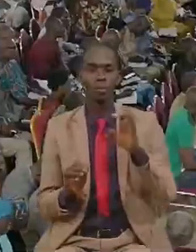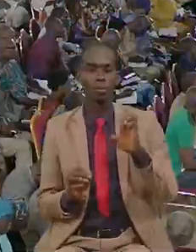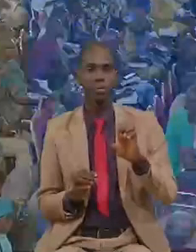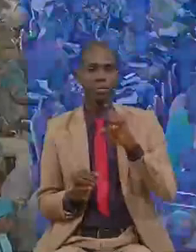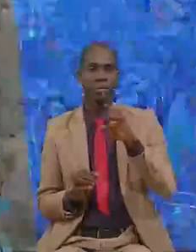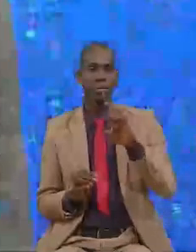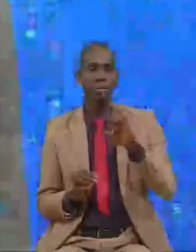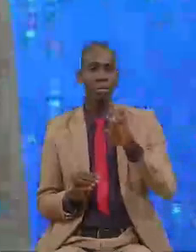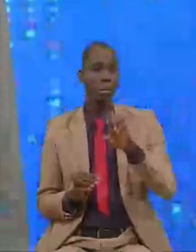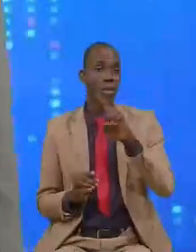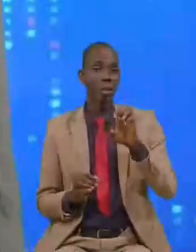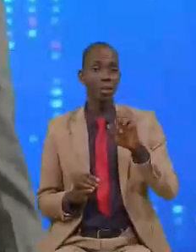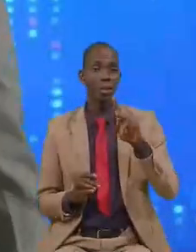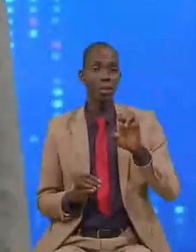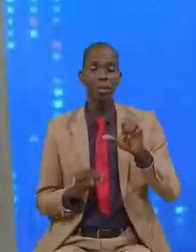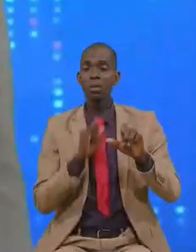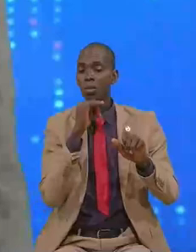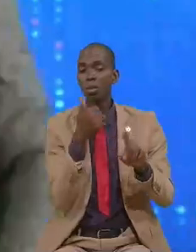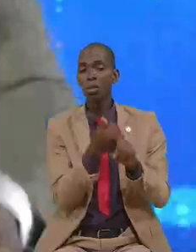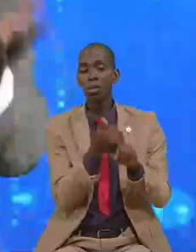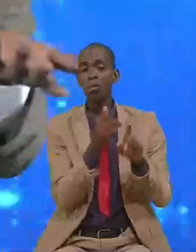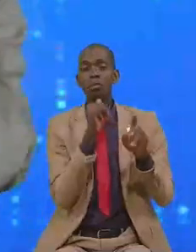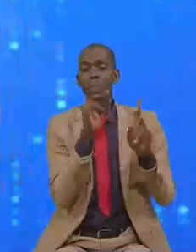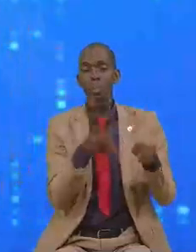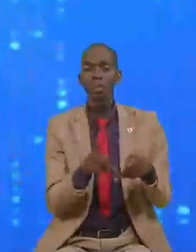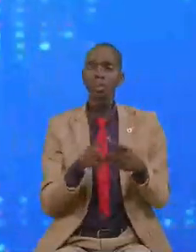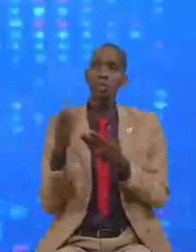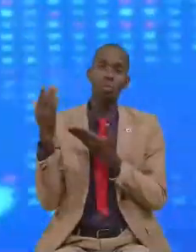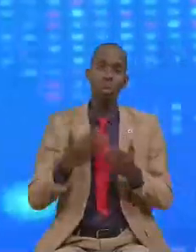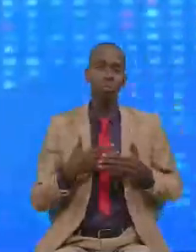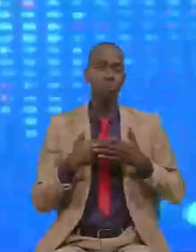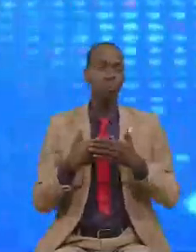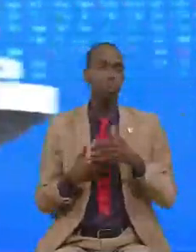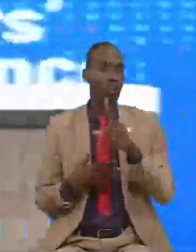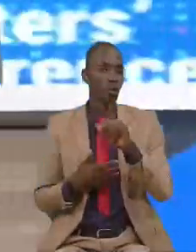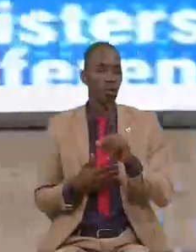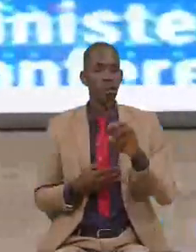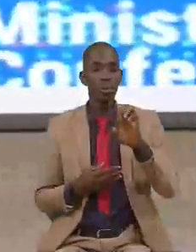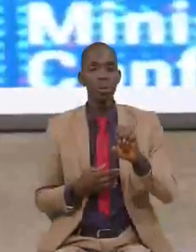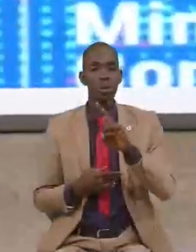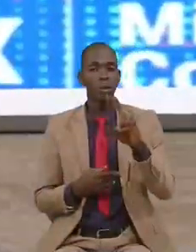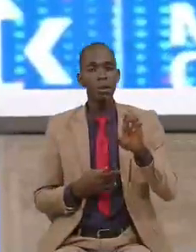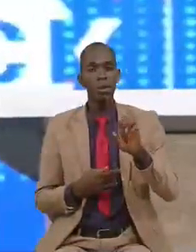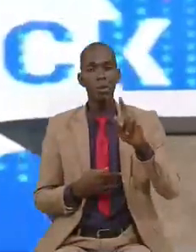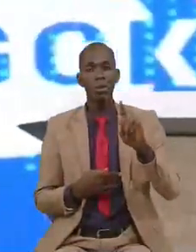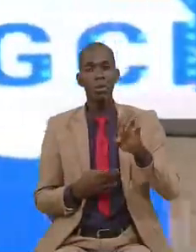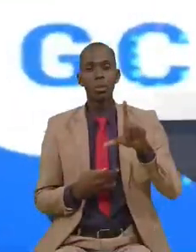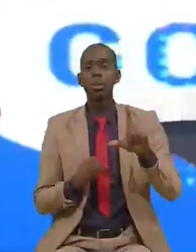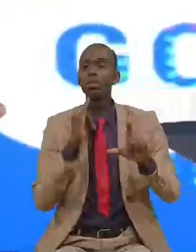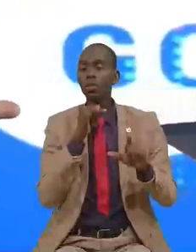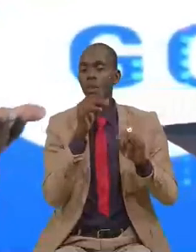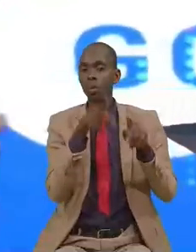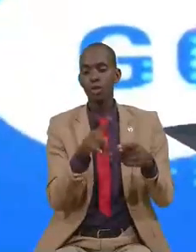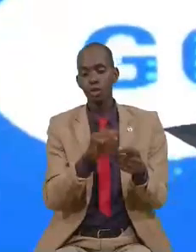Ézéchiel n'est pas celui qui va envoyer le souffle en eux. Ézéchiel n'est pas celui qui va convertir des gens.